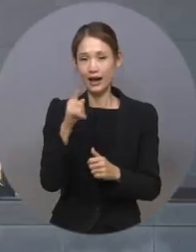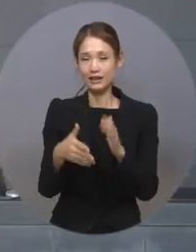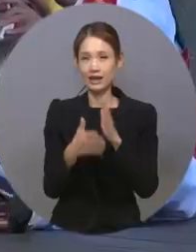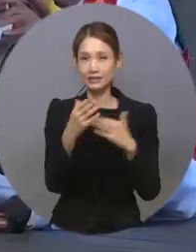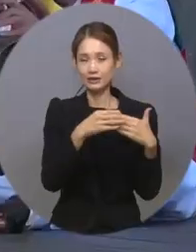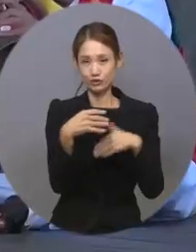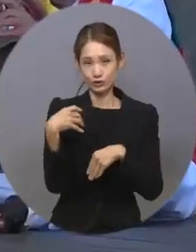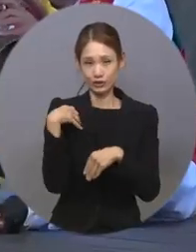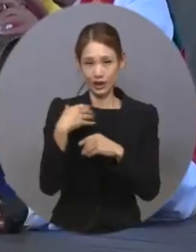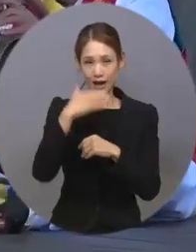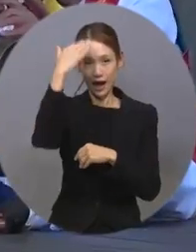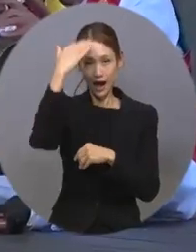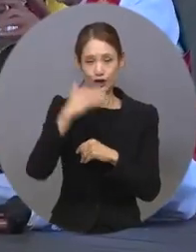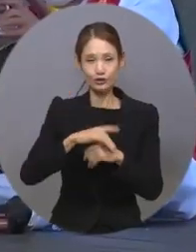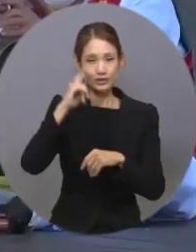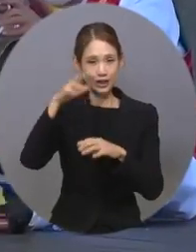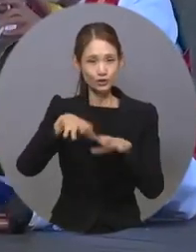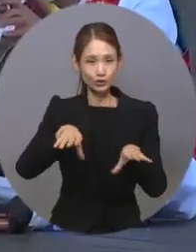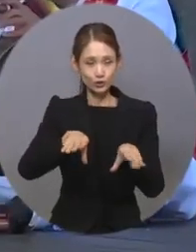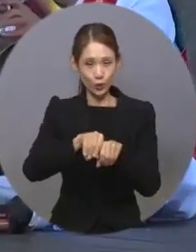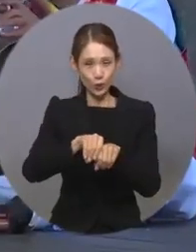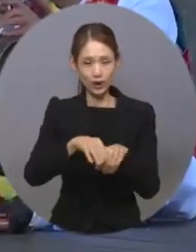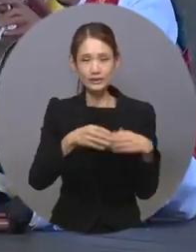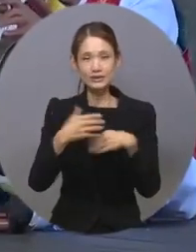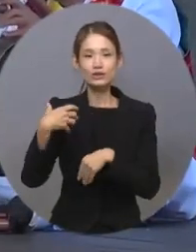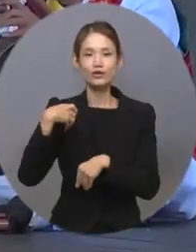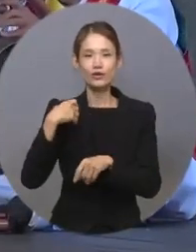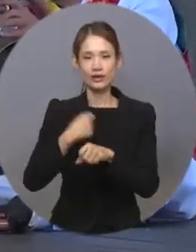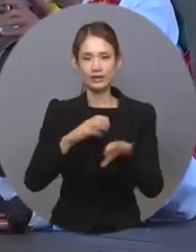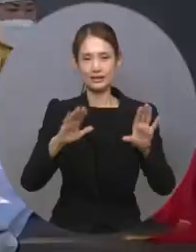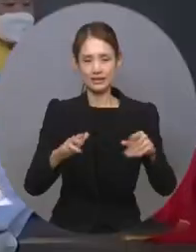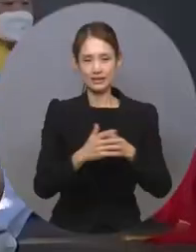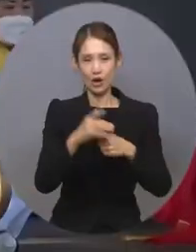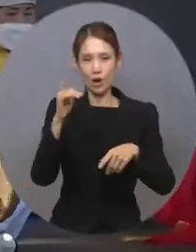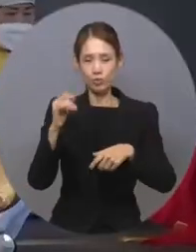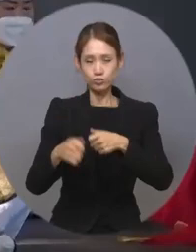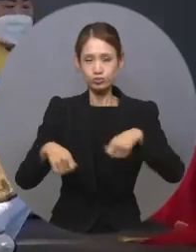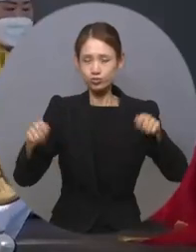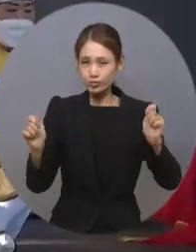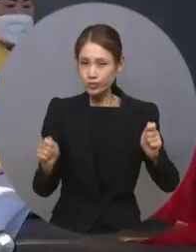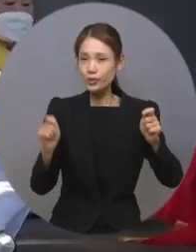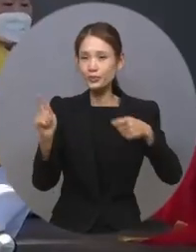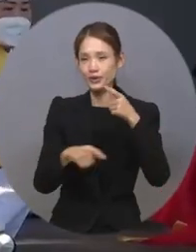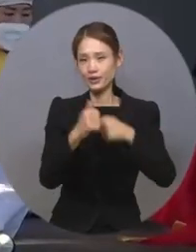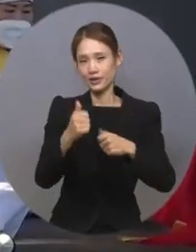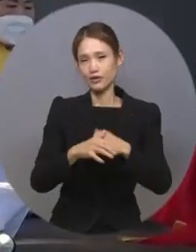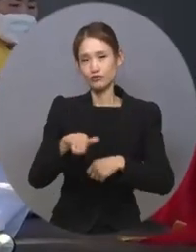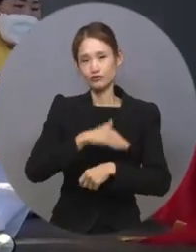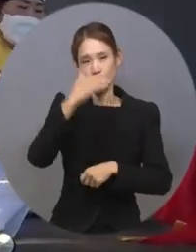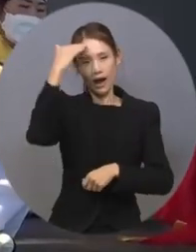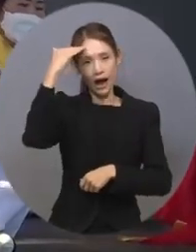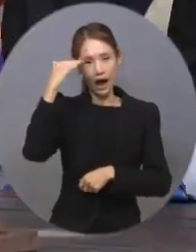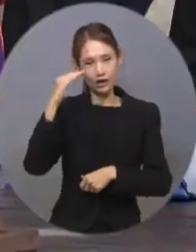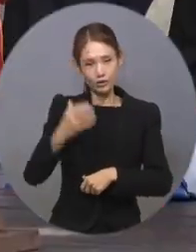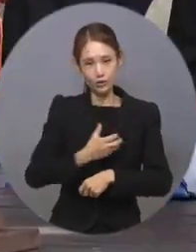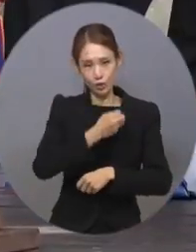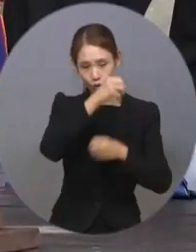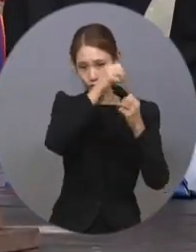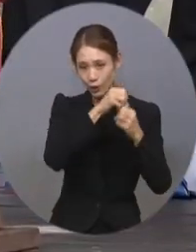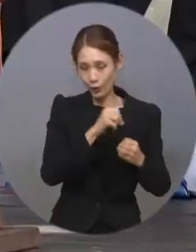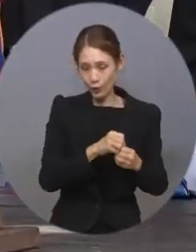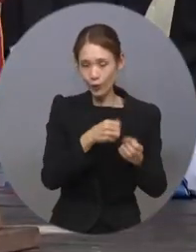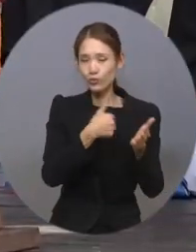한국 예총 아상 지혜가 주관하는 이번 아산시 풍물 대에는 우리문화 고유의 전통 풍물을 전승 및